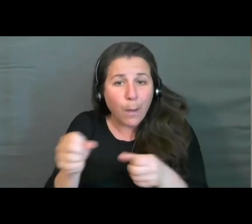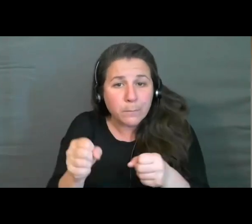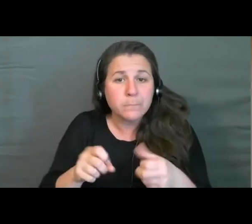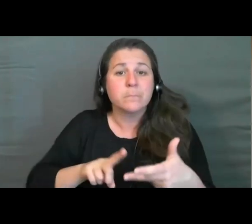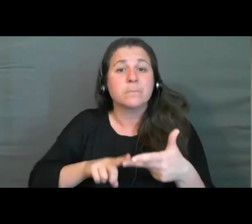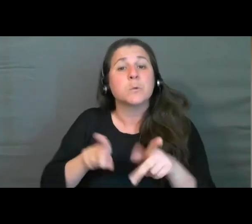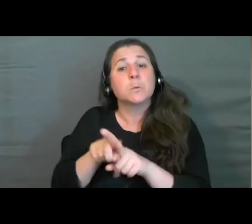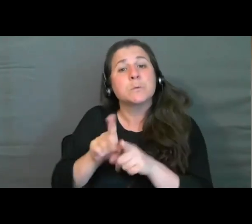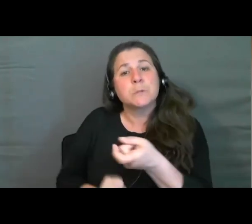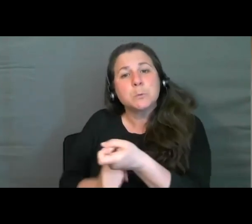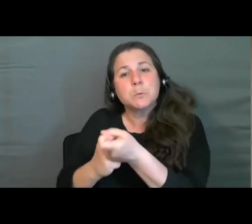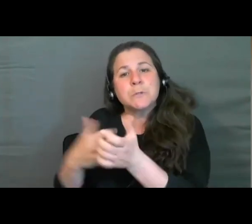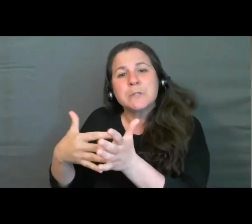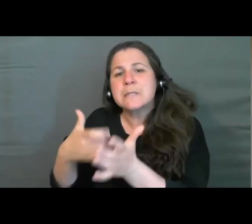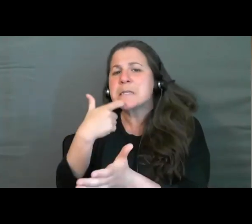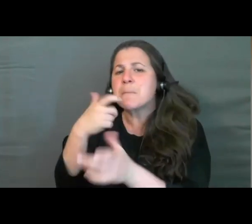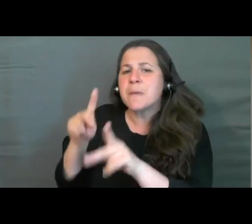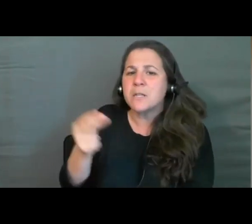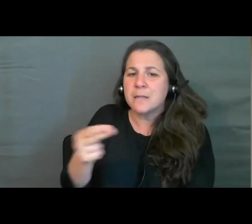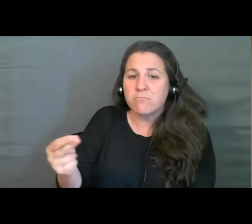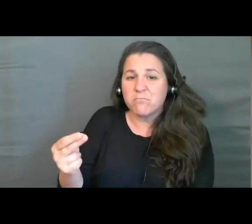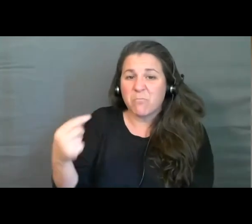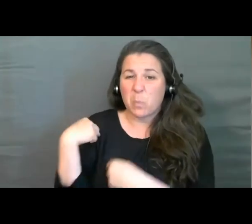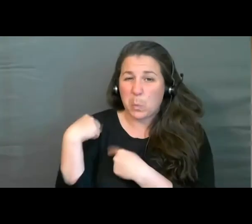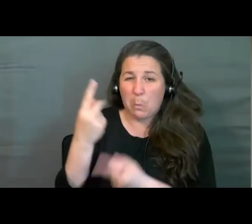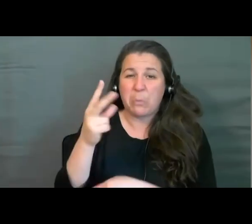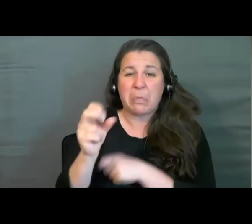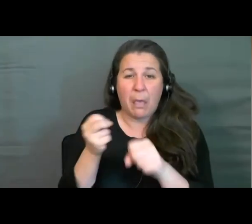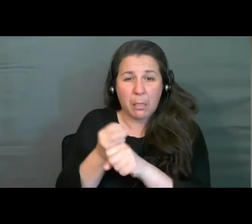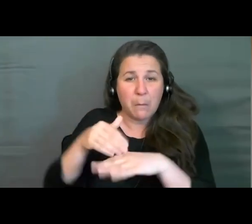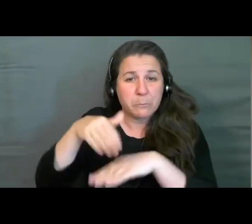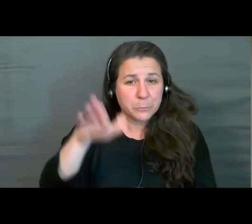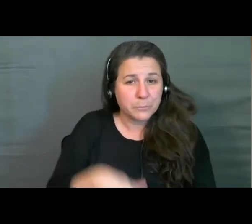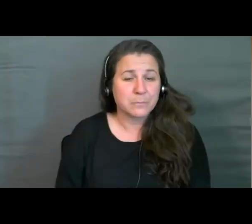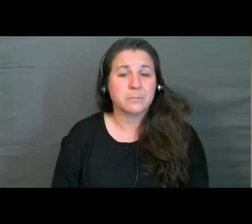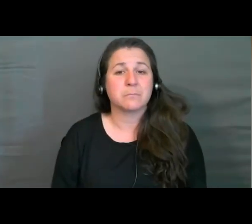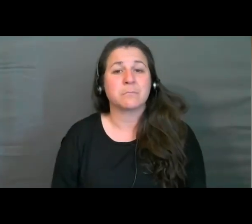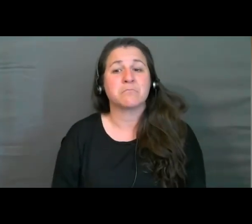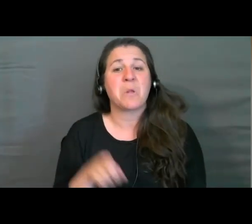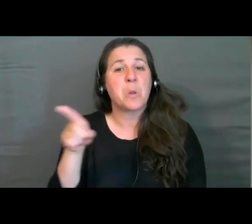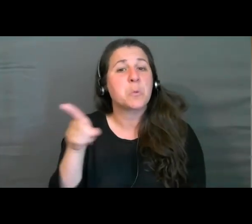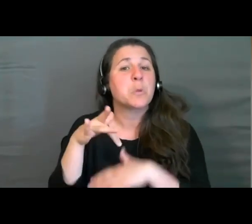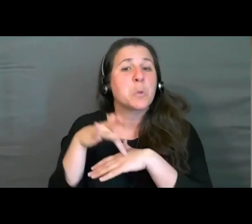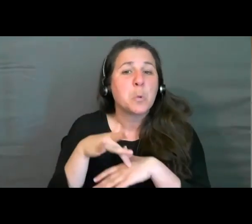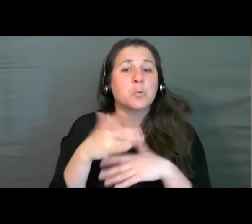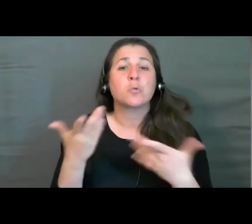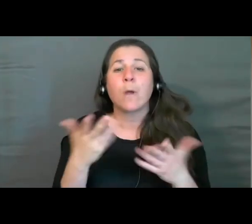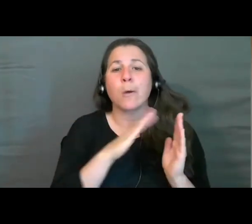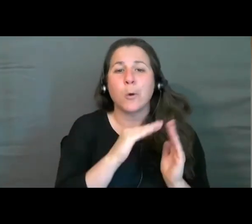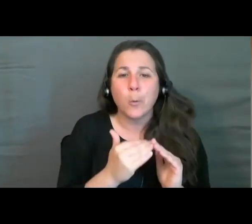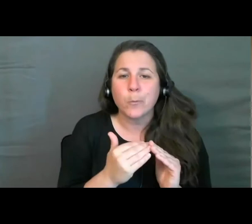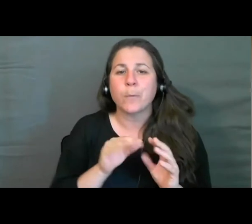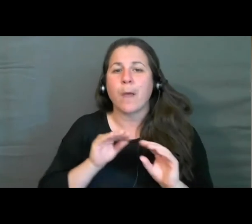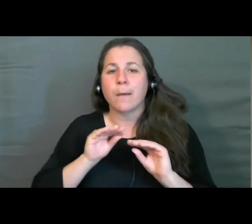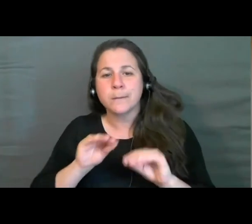en situation de handicap durant plus de 30 ans. Et il a œuvré autant dans les milieux communautaires et de